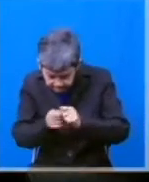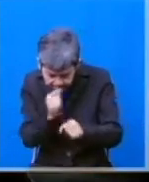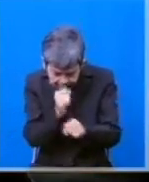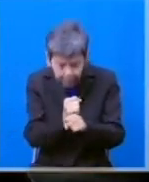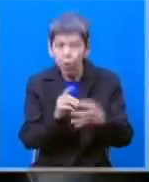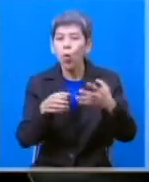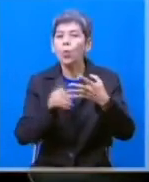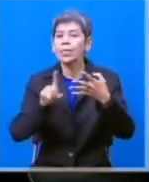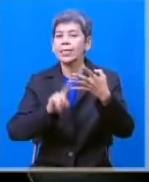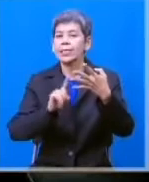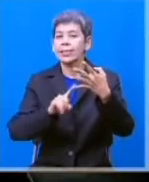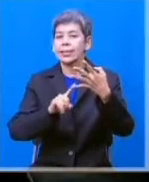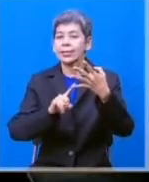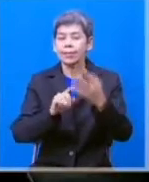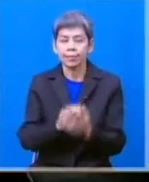ลงมือปฏิบัติ